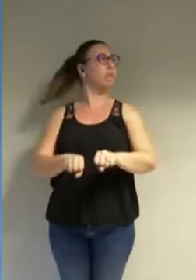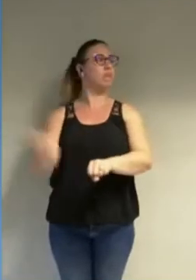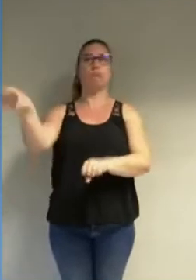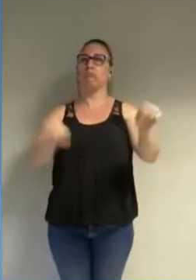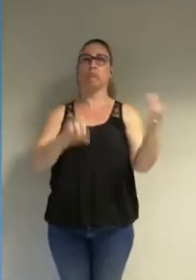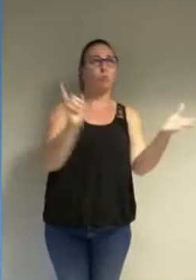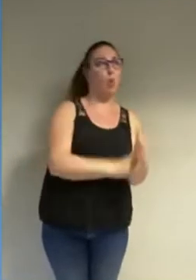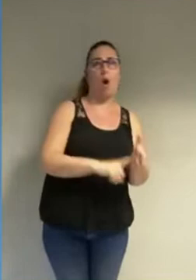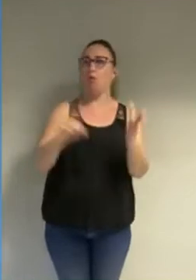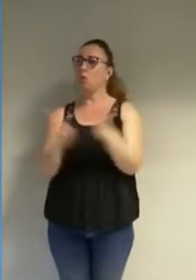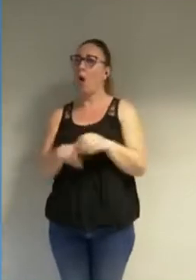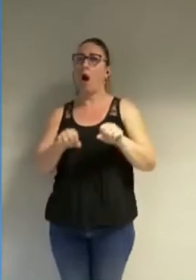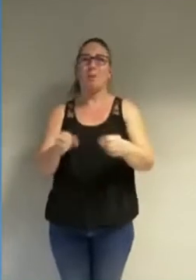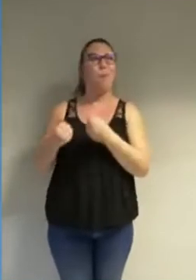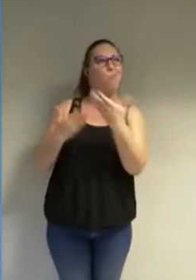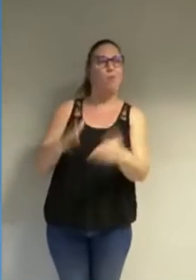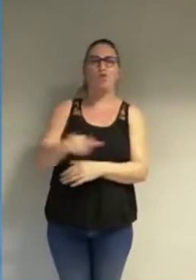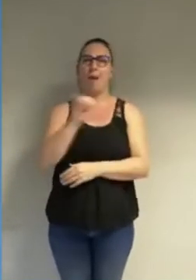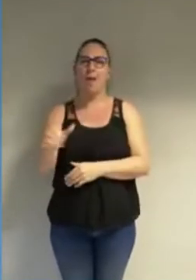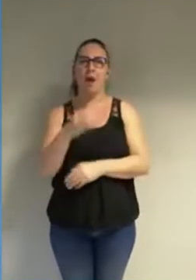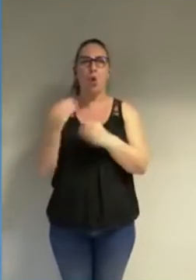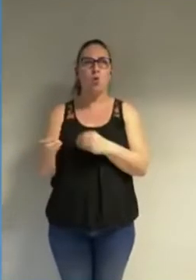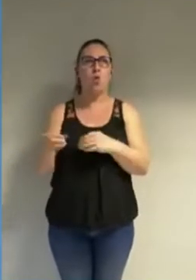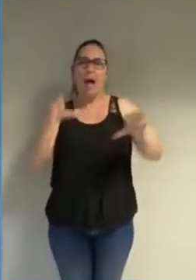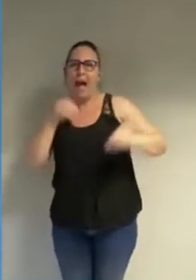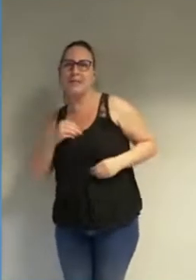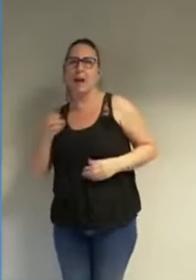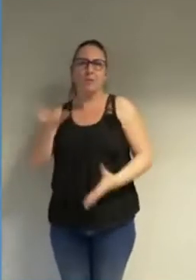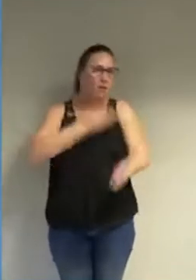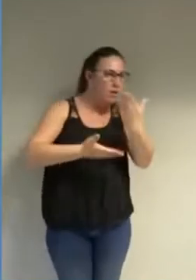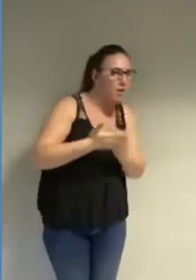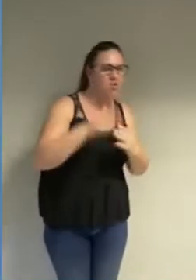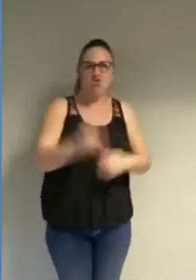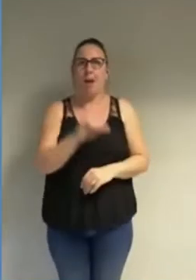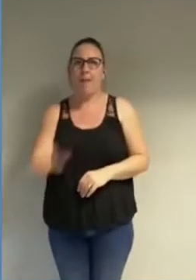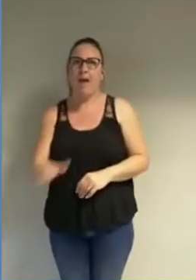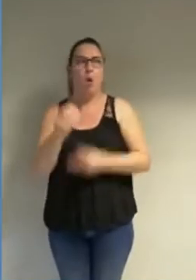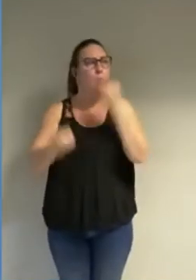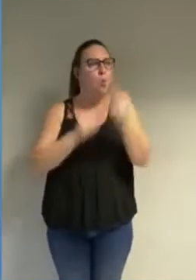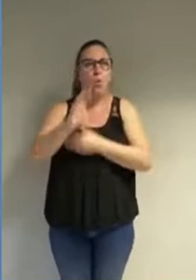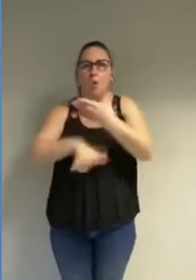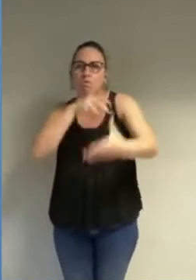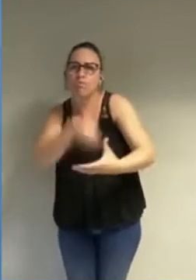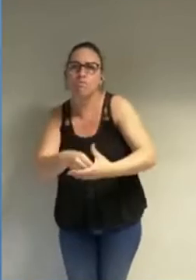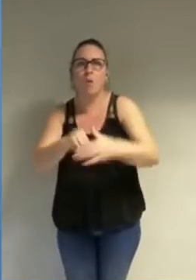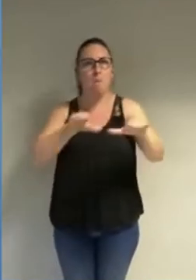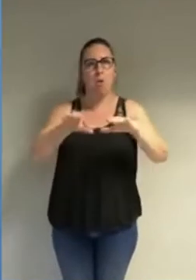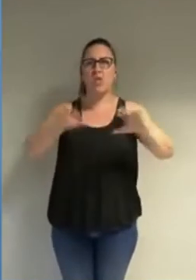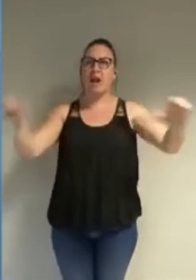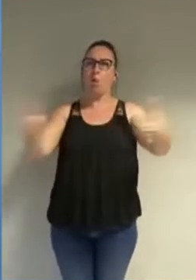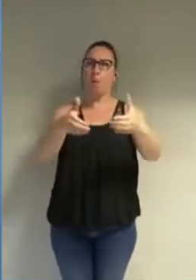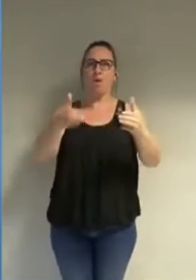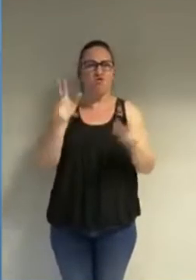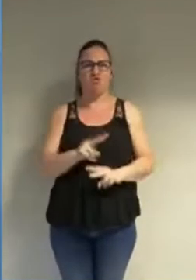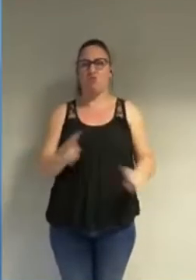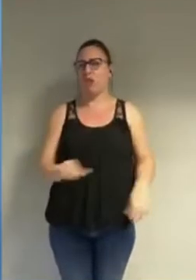droits, sans jamais rien apporter ou céder de soi-même, sans jamais adhérer à un modèle d'ensemble. C'est